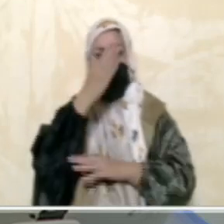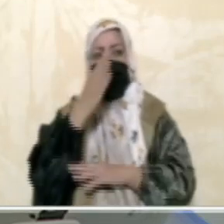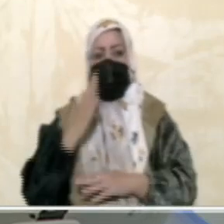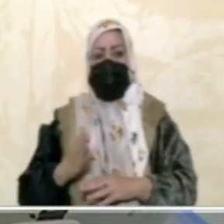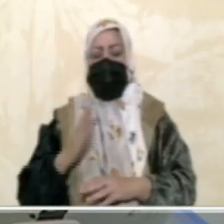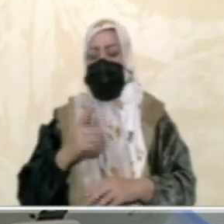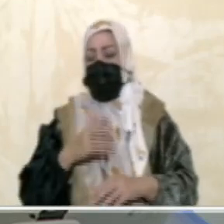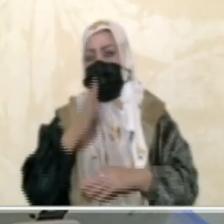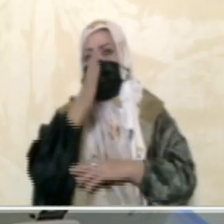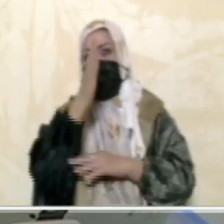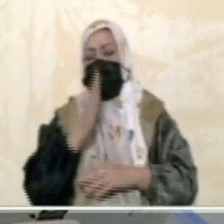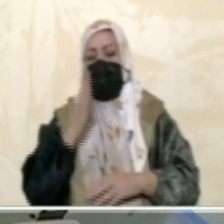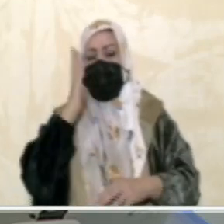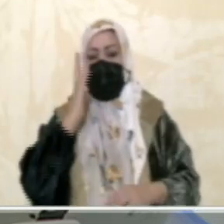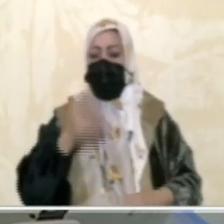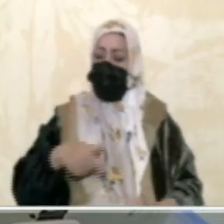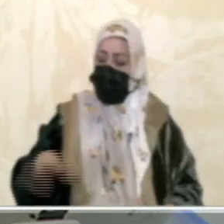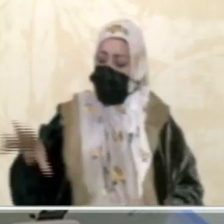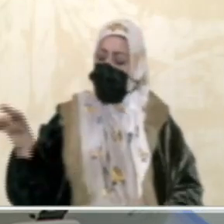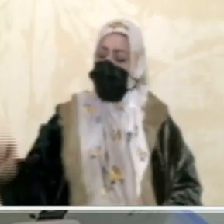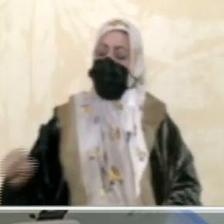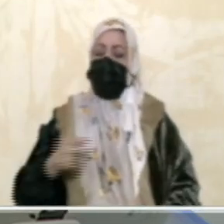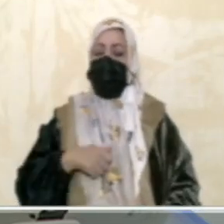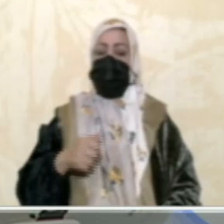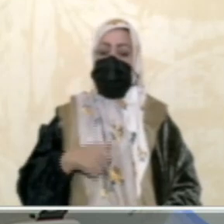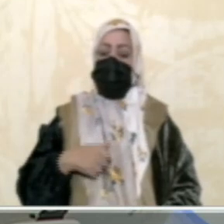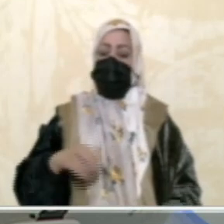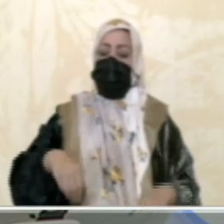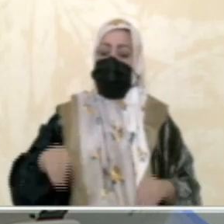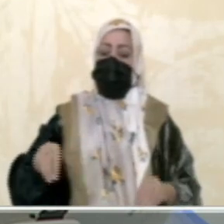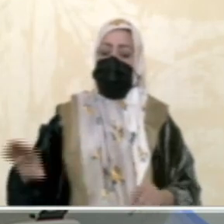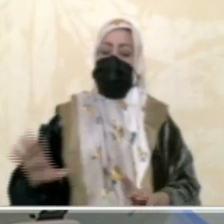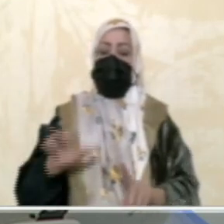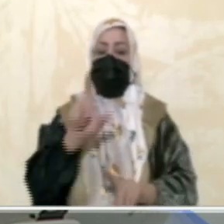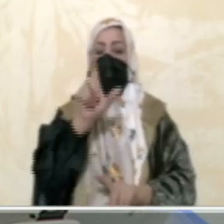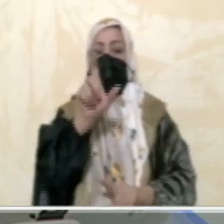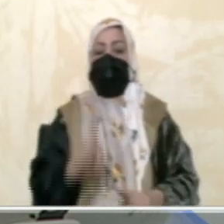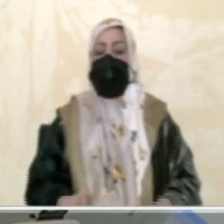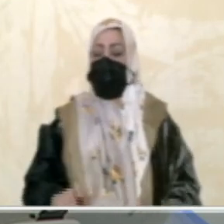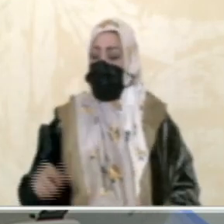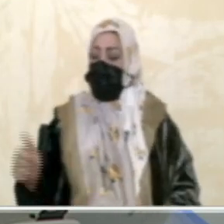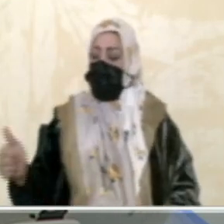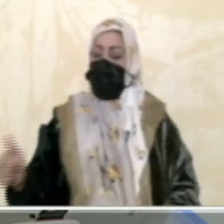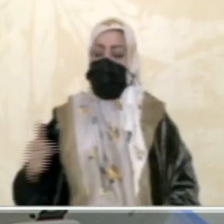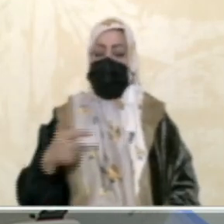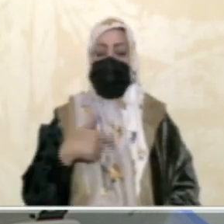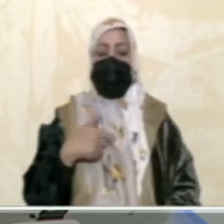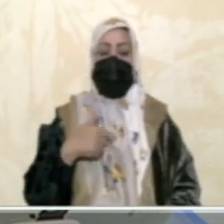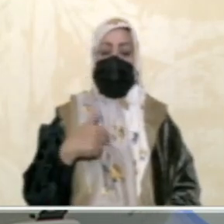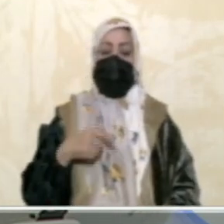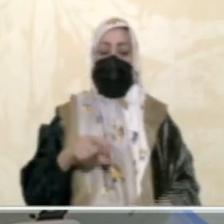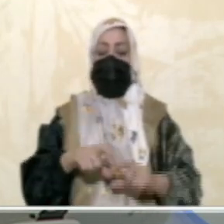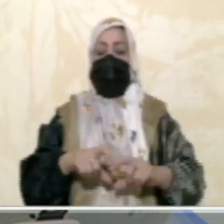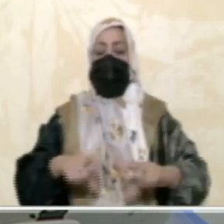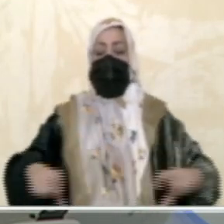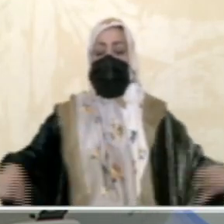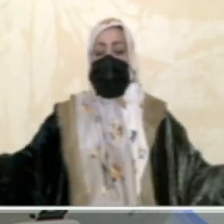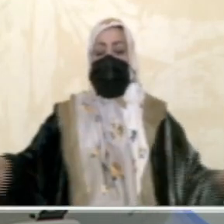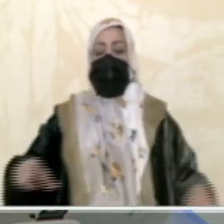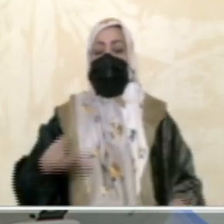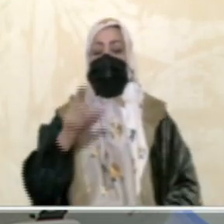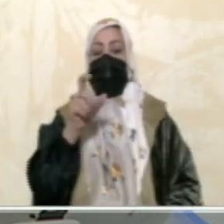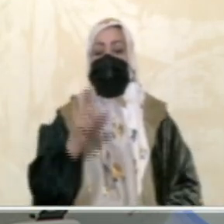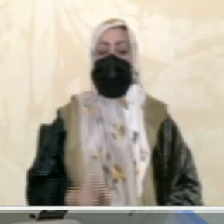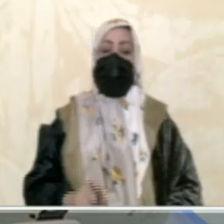مكانا خلف الامام يختار افضل مكان في الصف الاول وفي وسطه وخلف الامام ثم